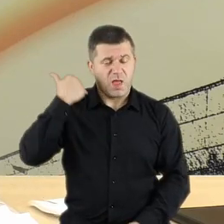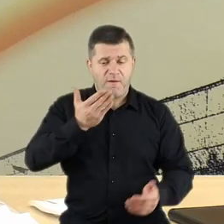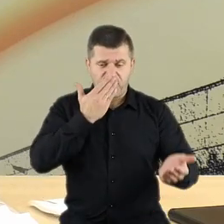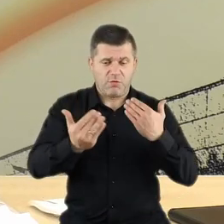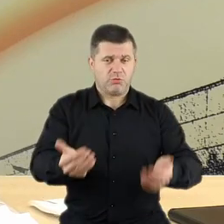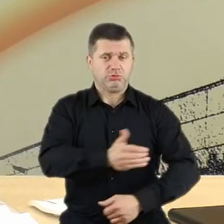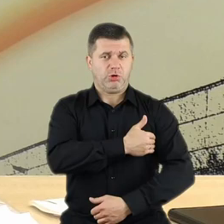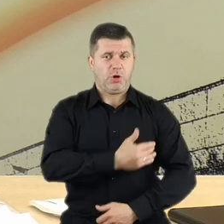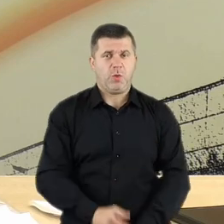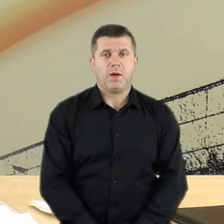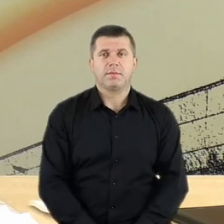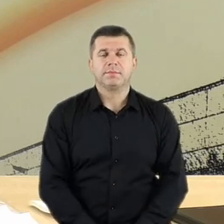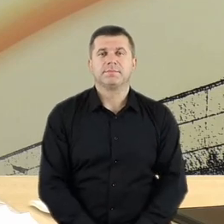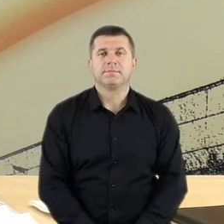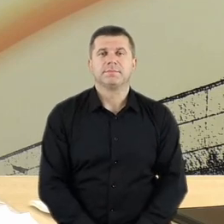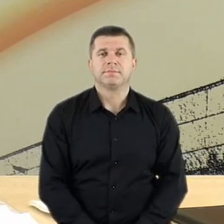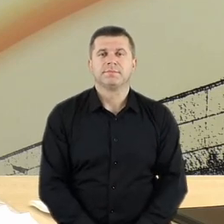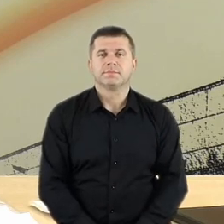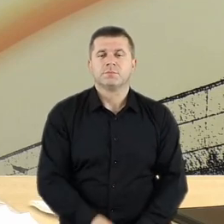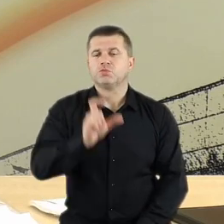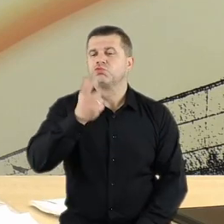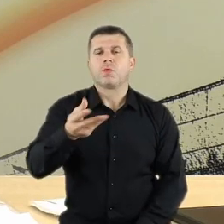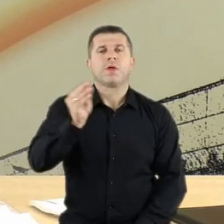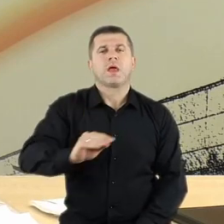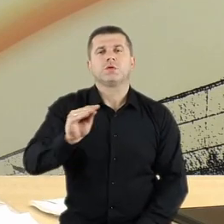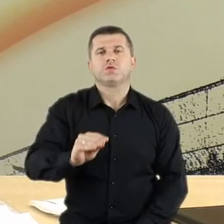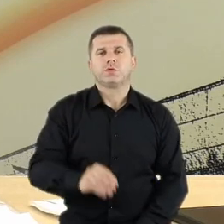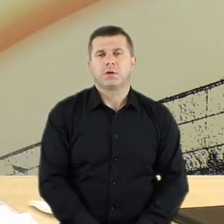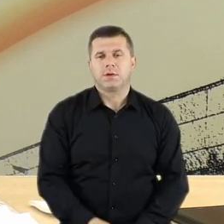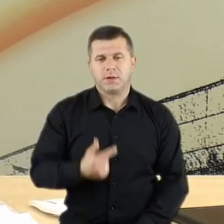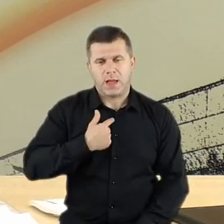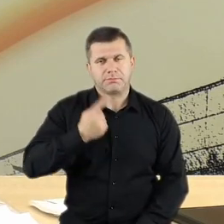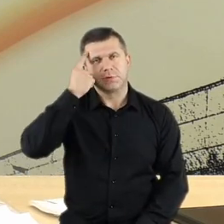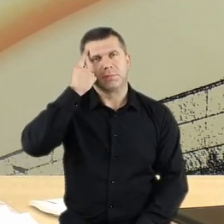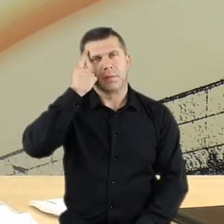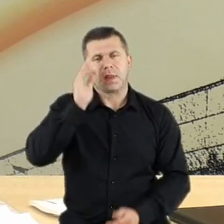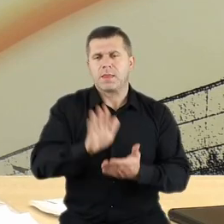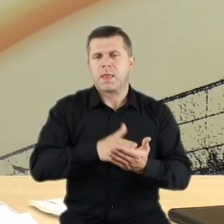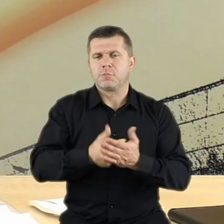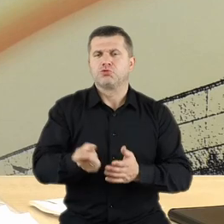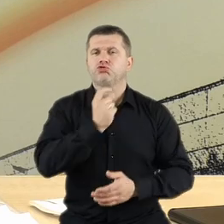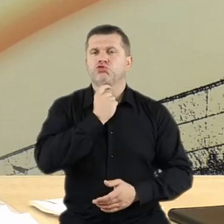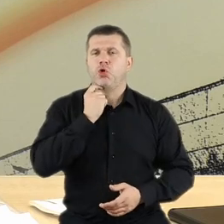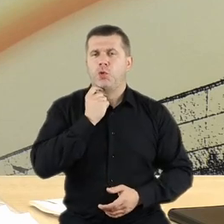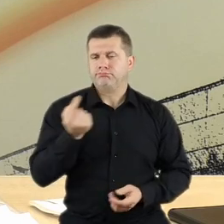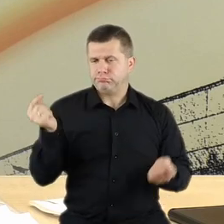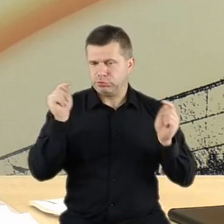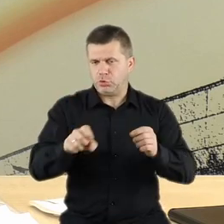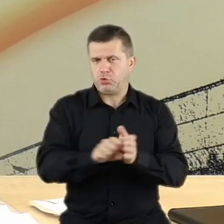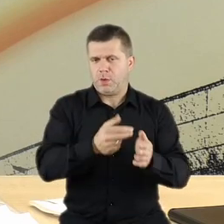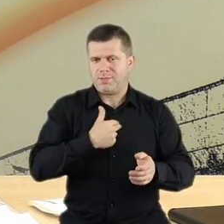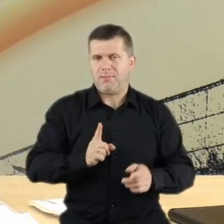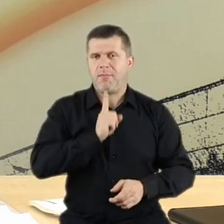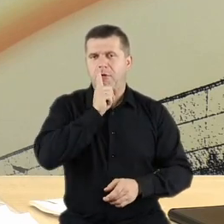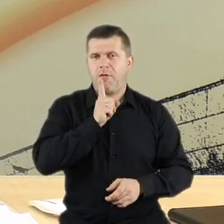No i co tam jeszcze Jeszcze przypominam się na przykład ksiądz przychodził do nas na religię